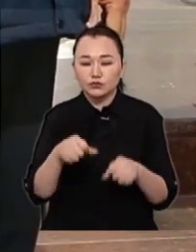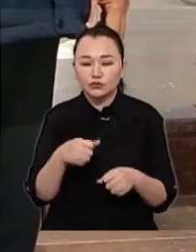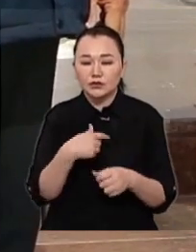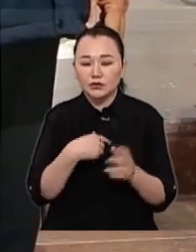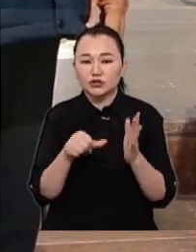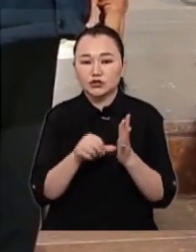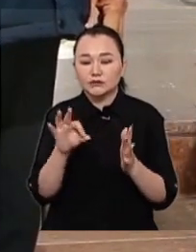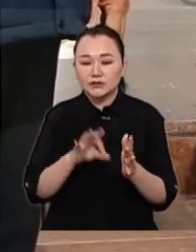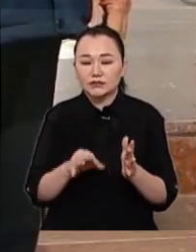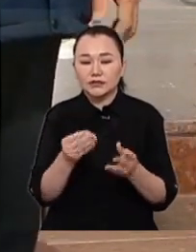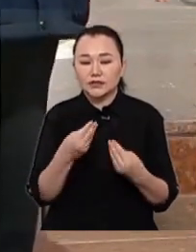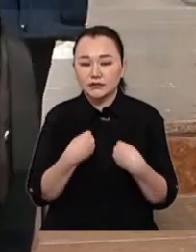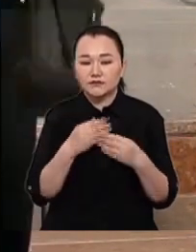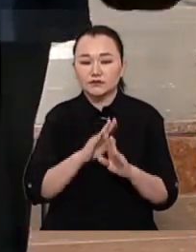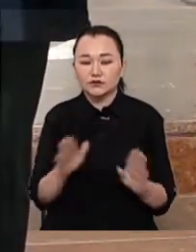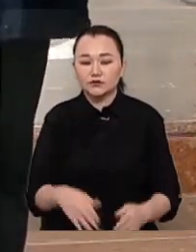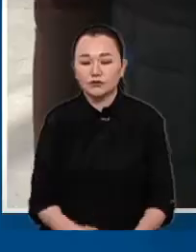нам 6%. Все!